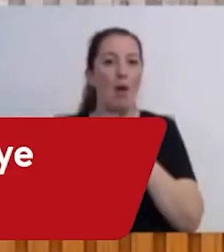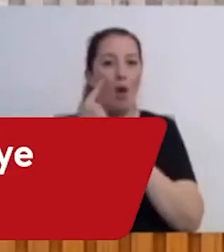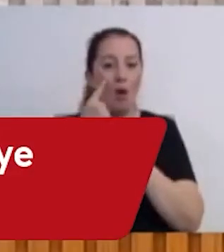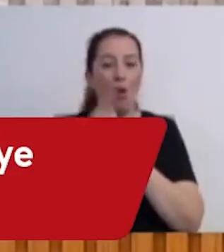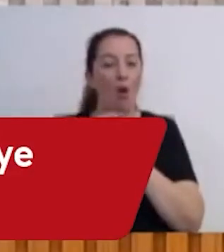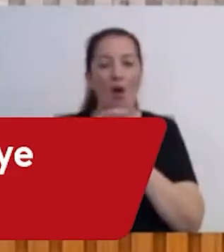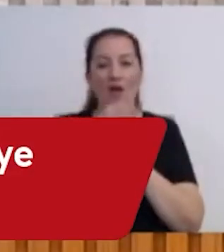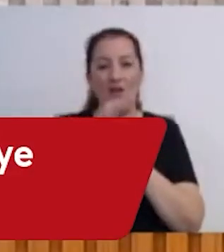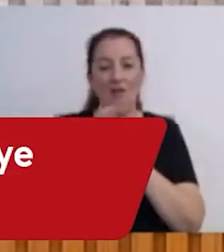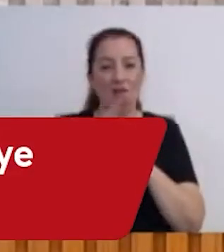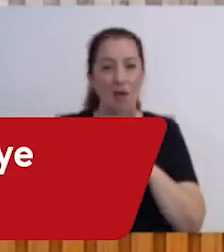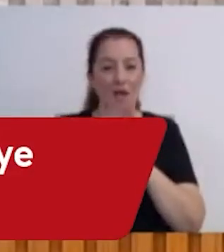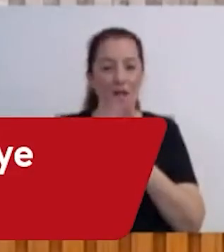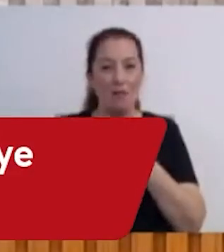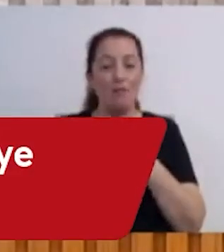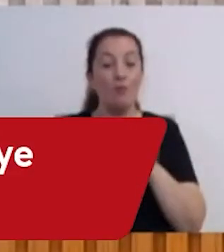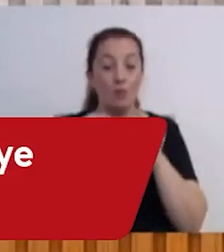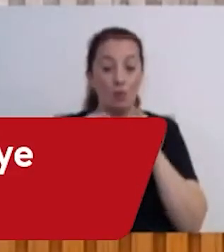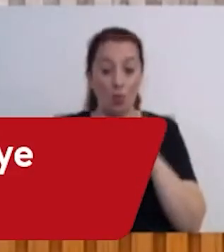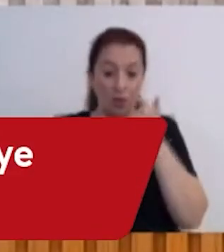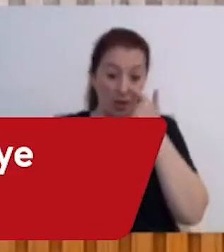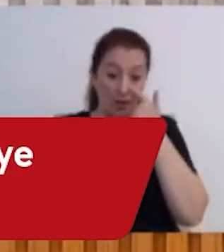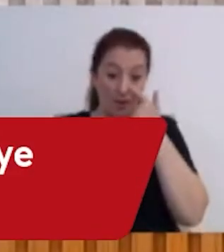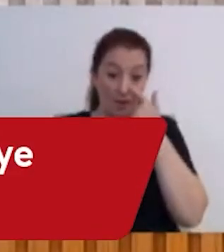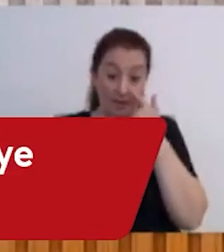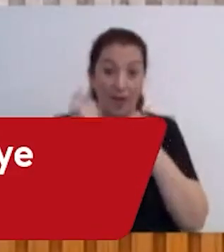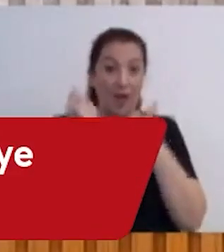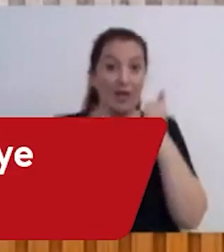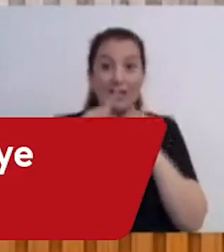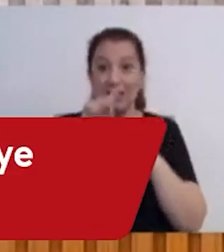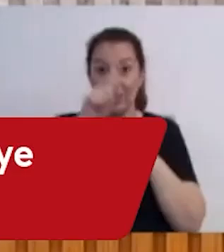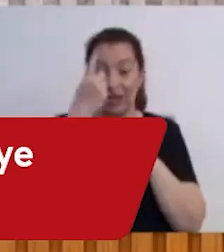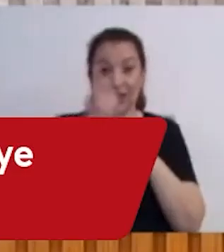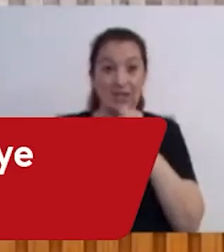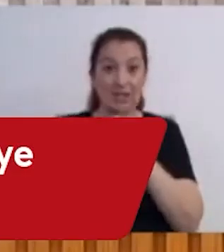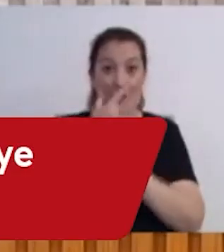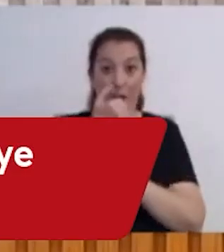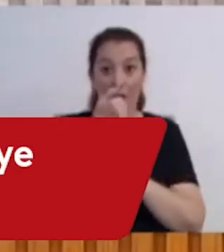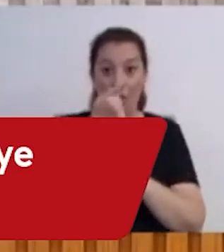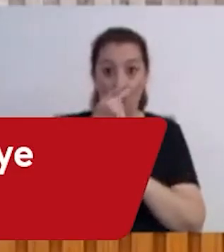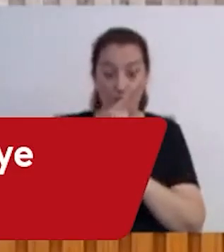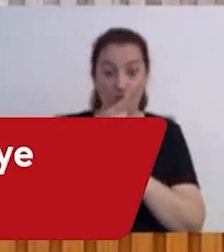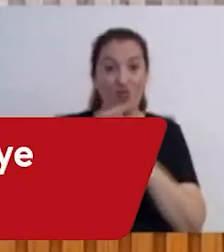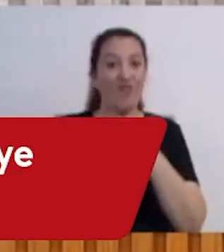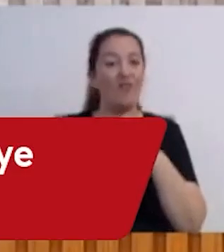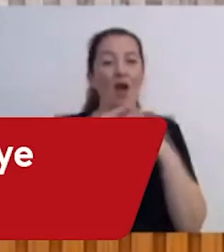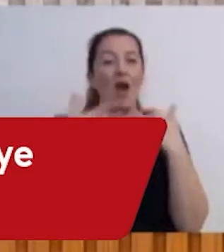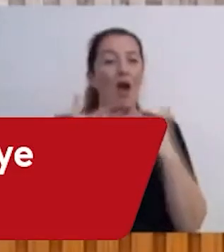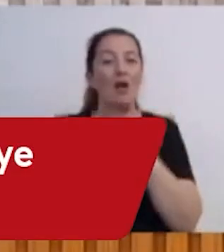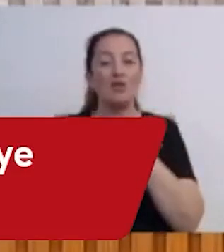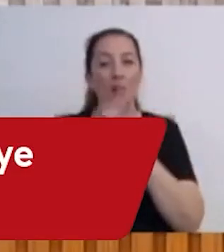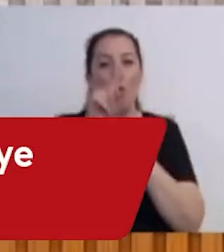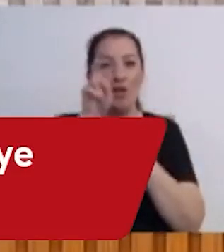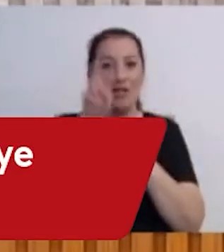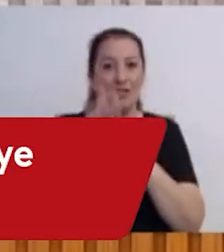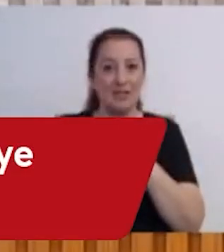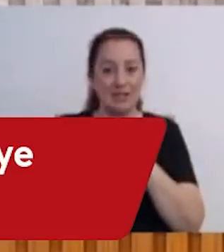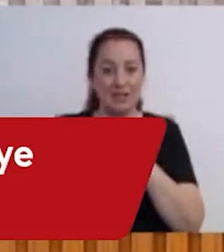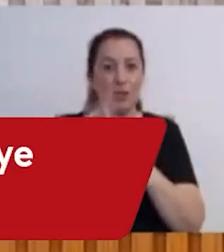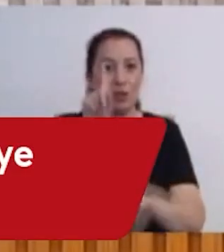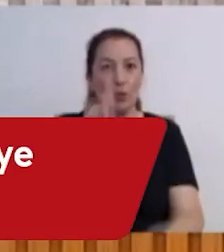ediyor arkadaşlarımız. Yalnız buradan araçlar sadece sabah 6.30'da ve akşam 18'de